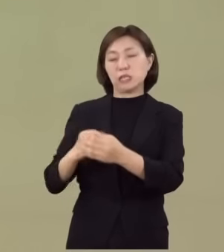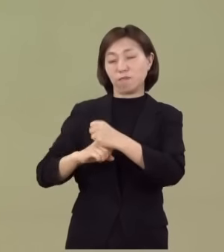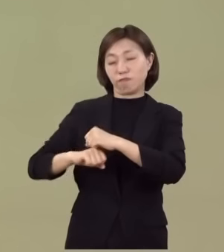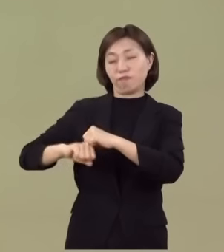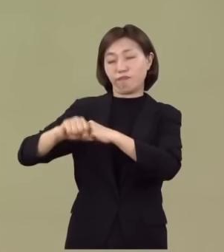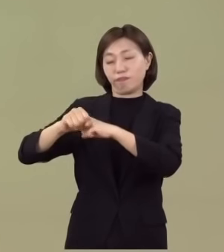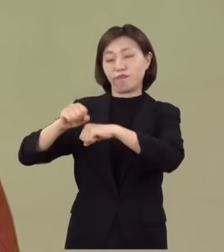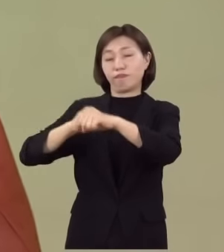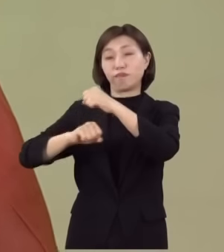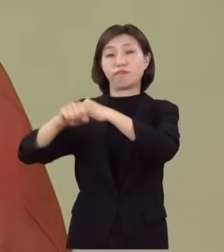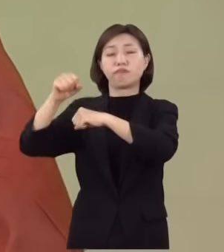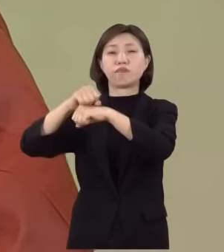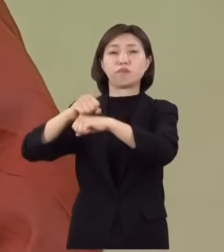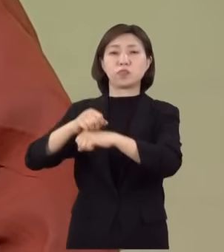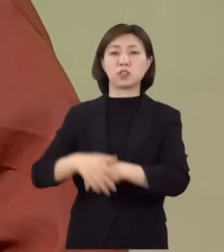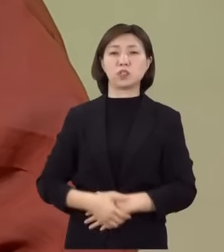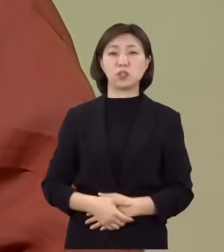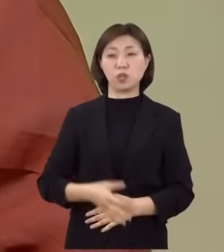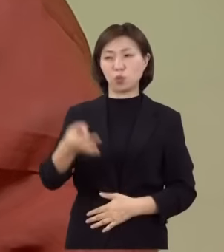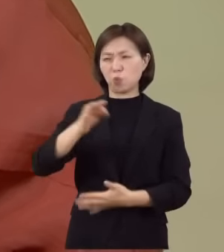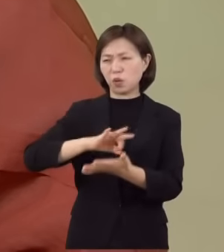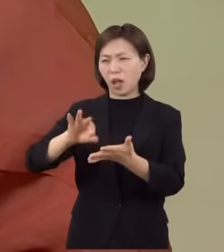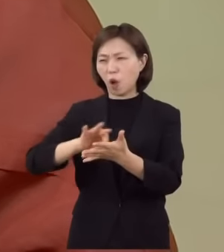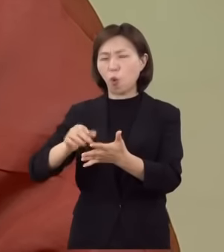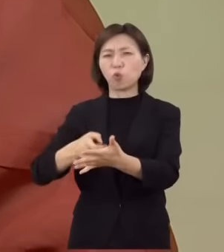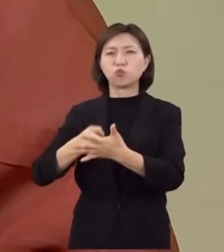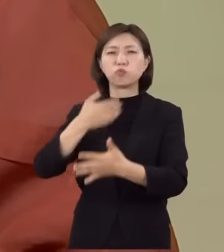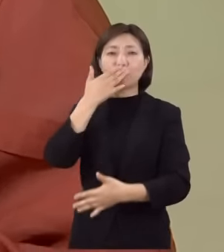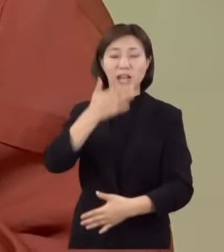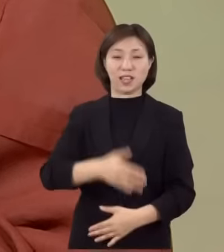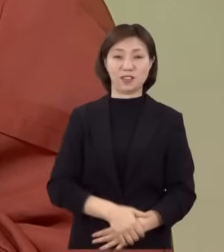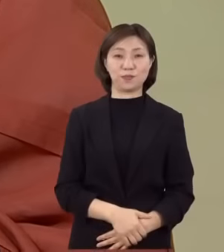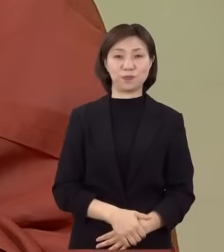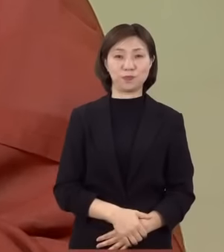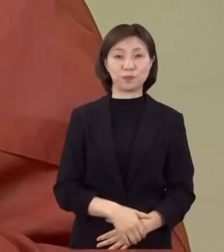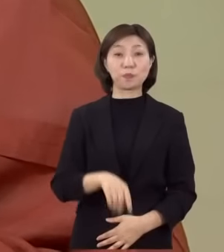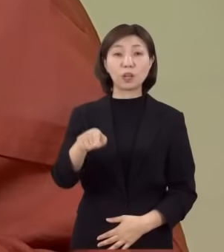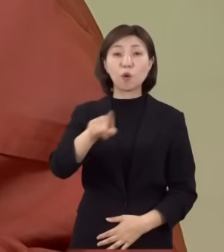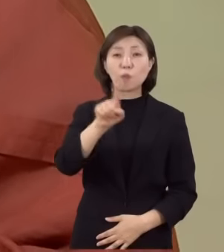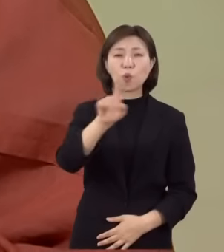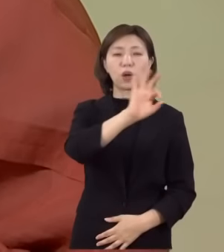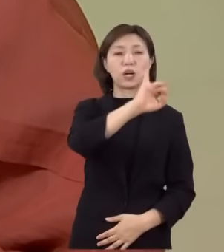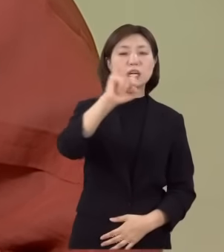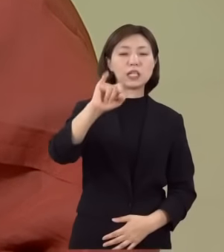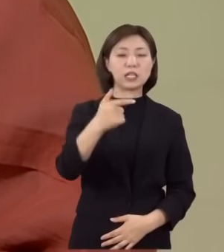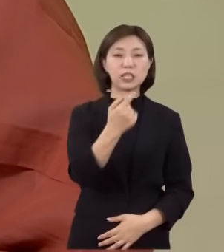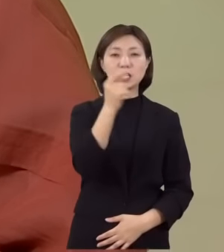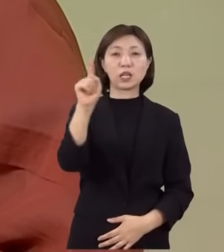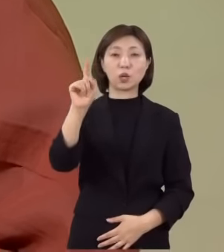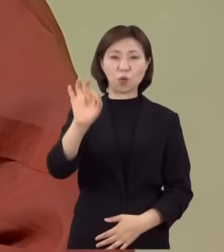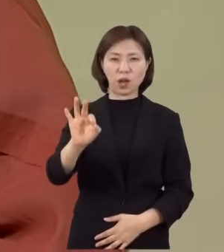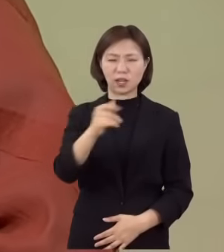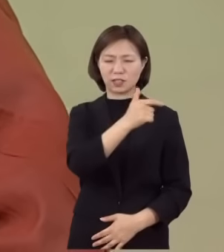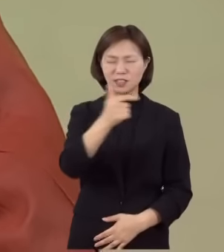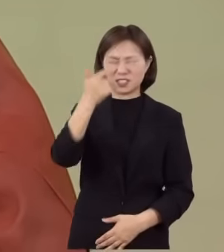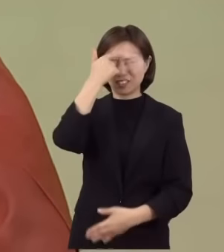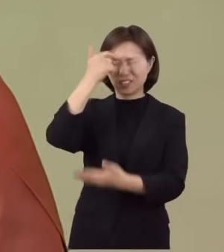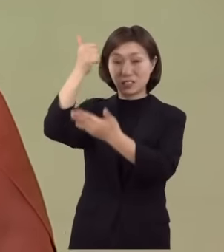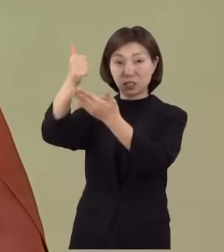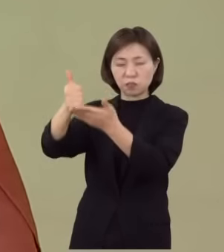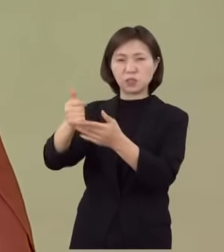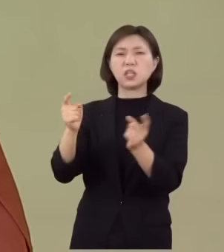않았습니다 그니까 이거는 이제 인광 법사께서 인광 대사께서 실제로 체험하시고